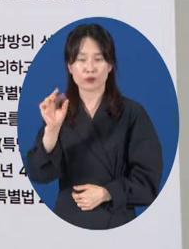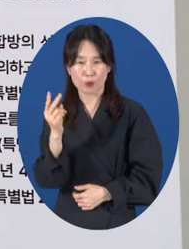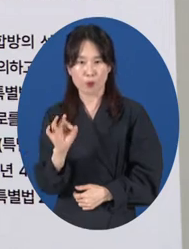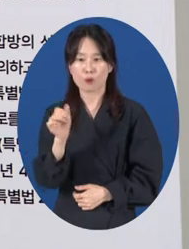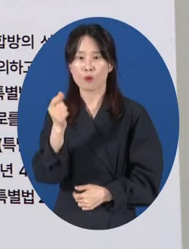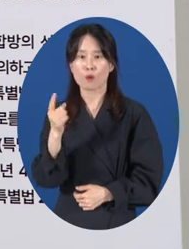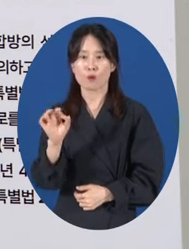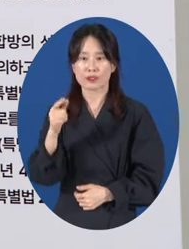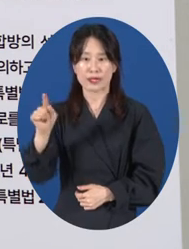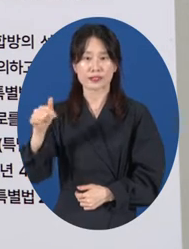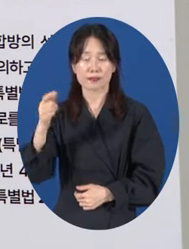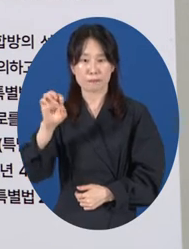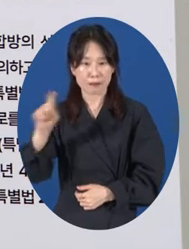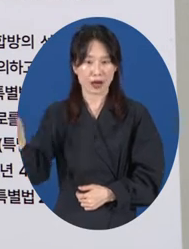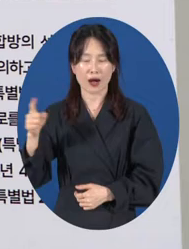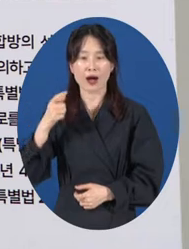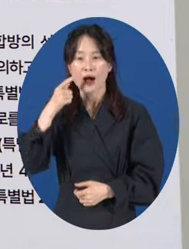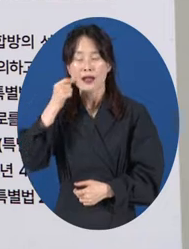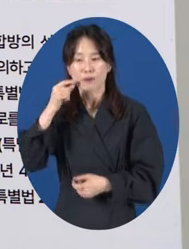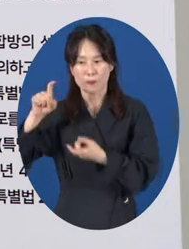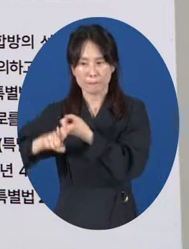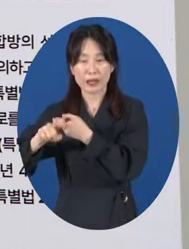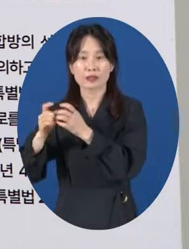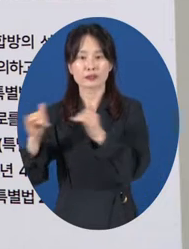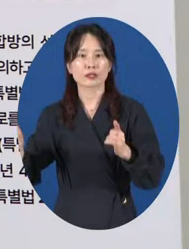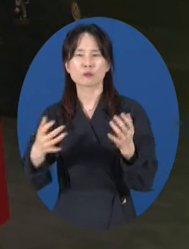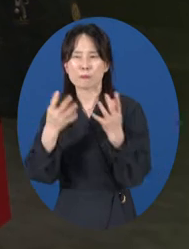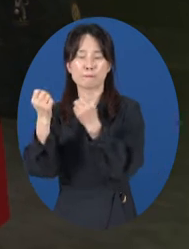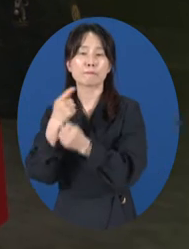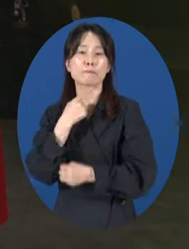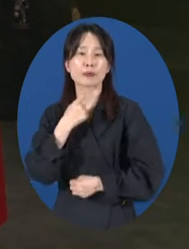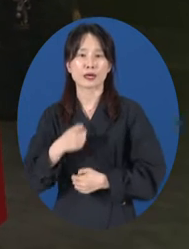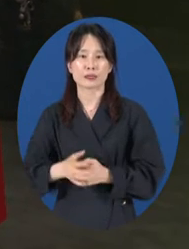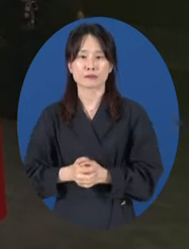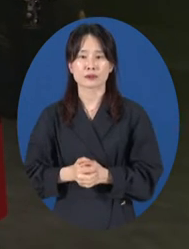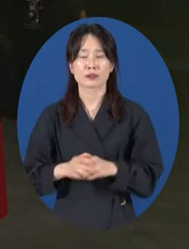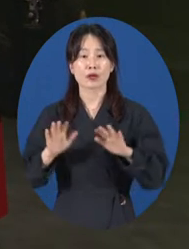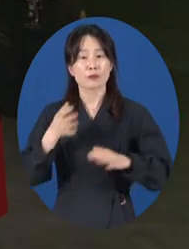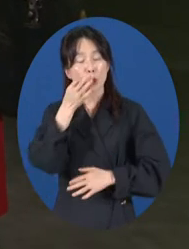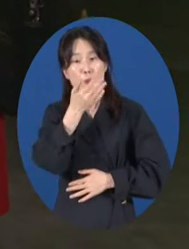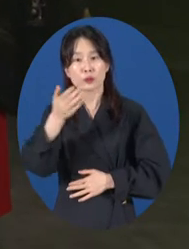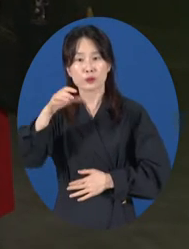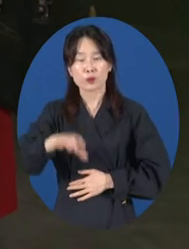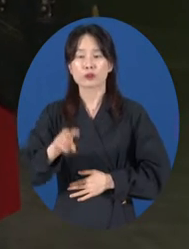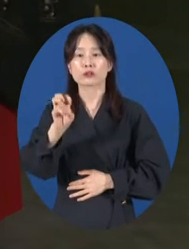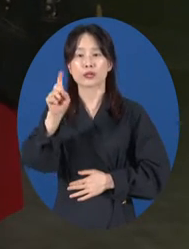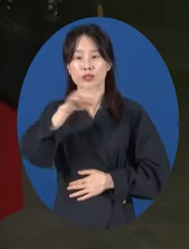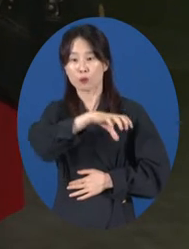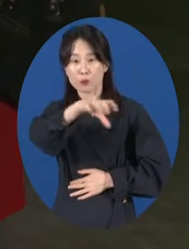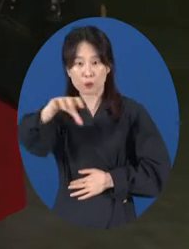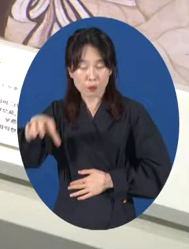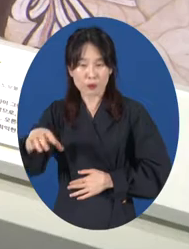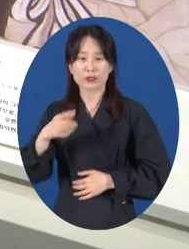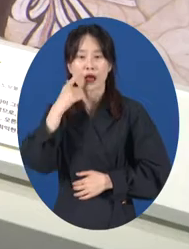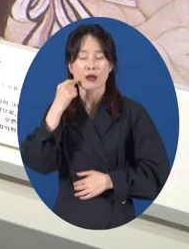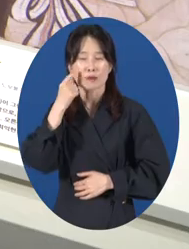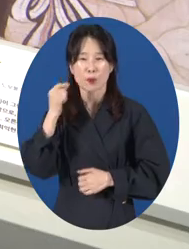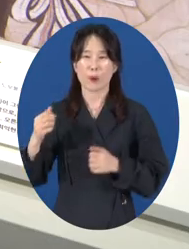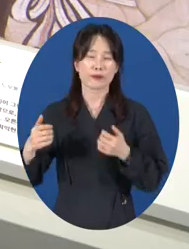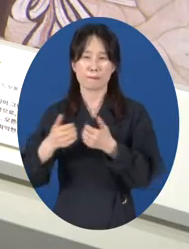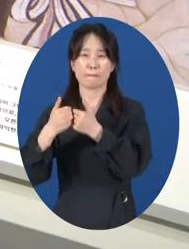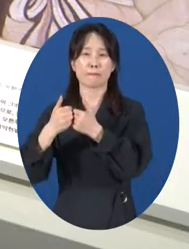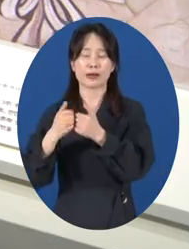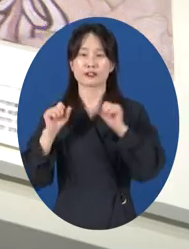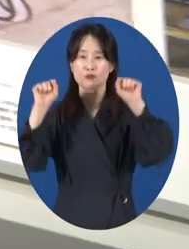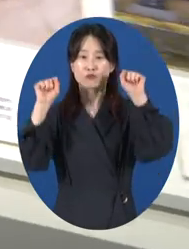등 친일 반민족 행위자 또한 적지 않습니다. 이번 전시에서는 도내 31개 시군에 항일 독립운동뿐만